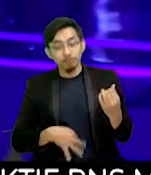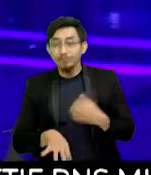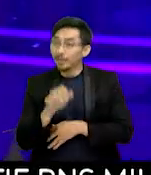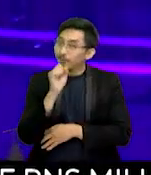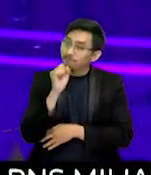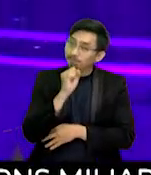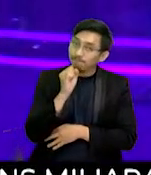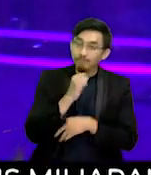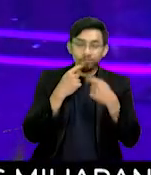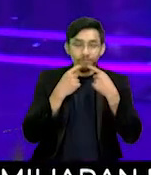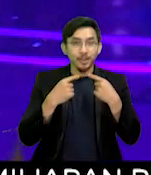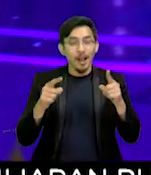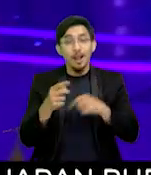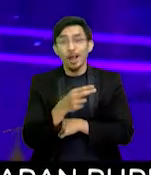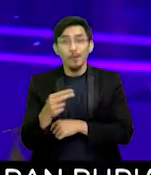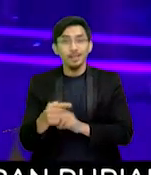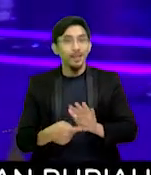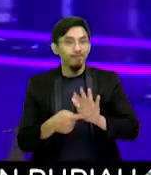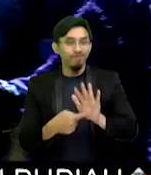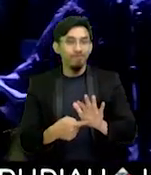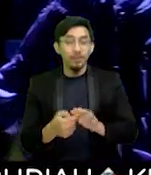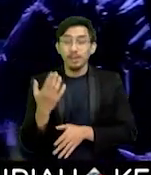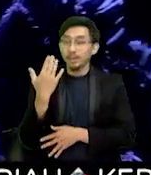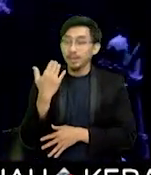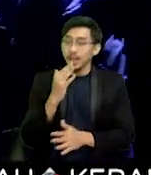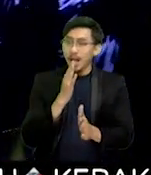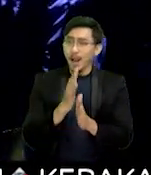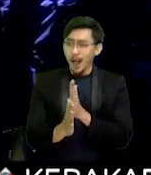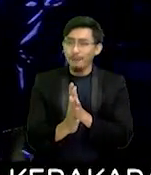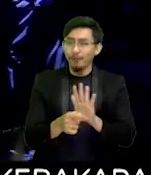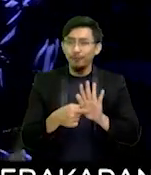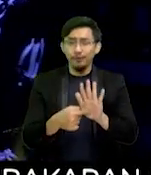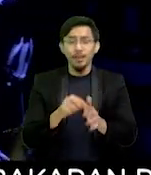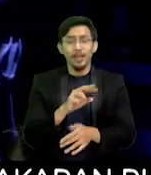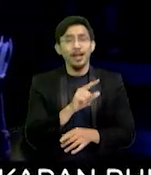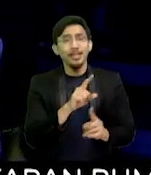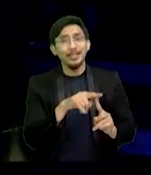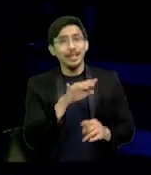juga disiarkan secara langsung dari studio RCTI Plus Jakarta. Tim Liputan iNews melaporkan.